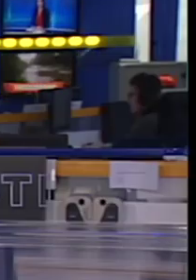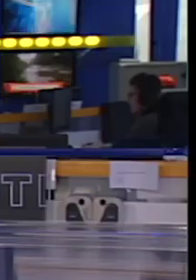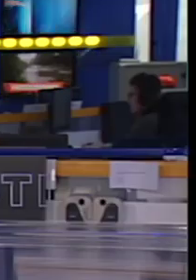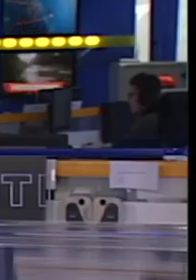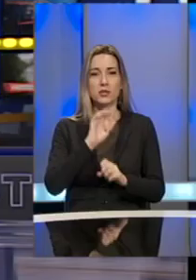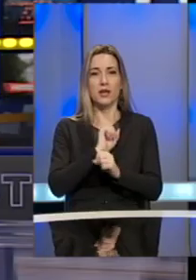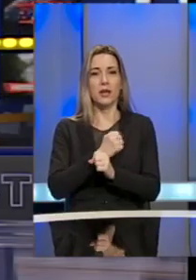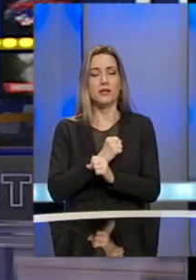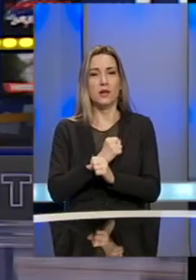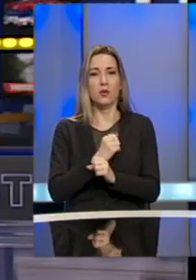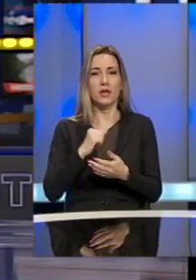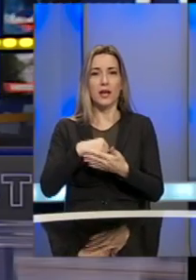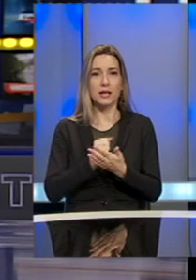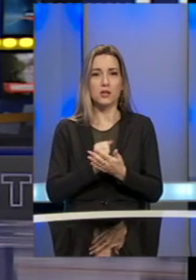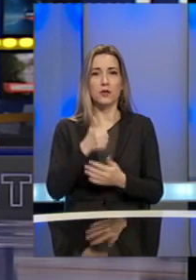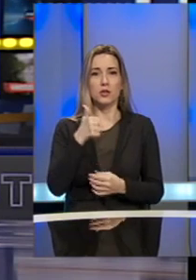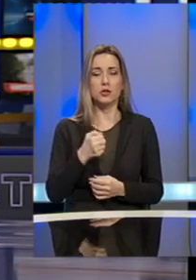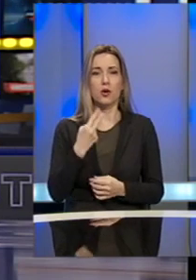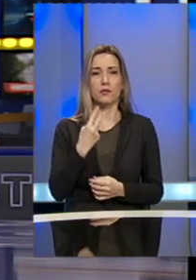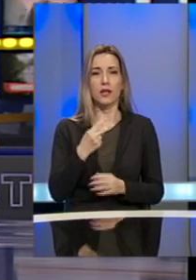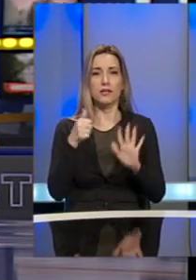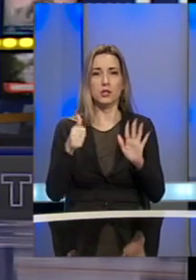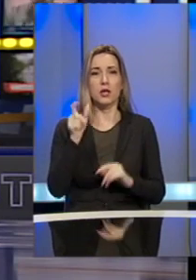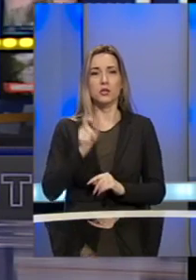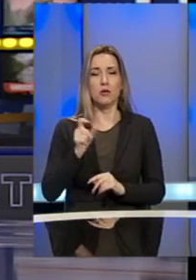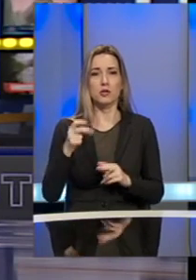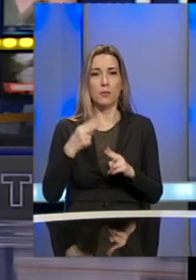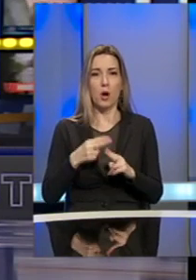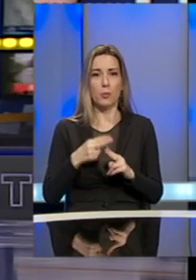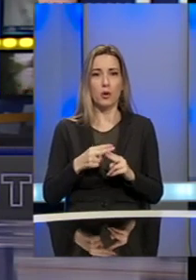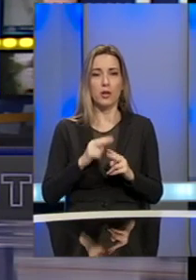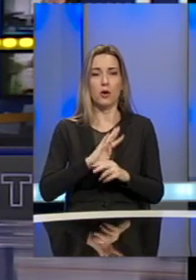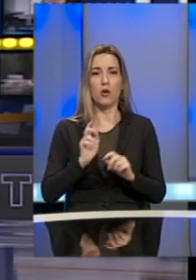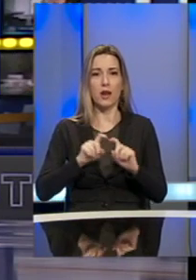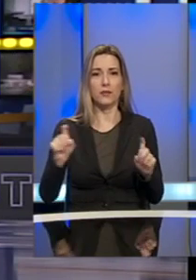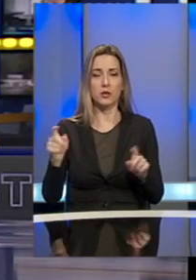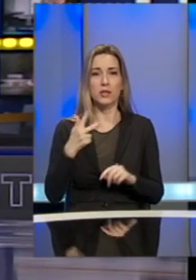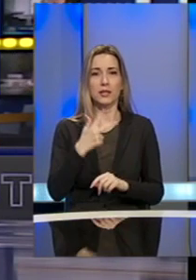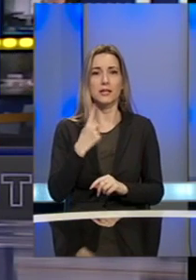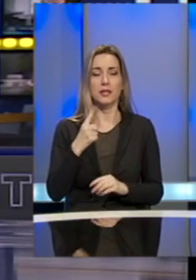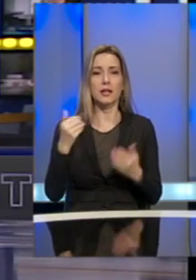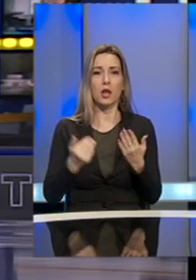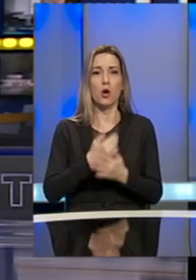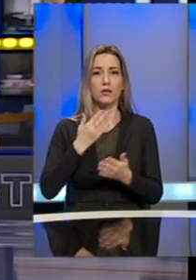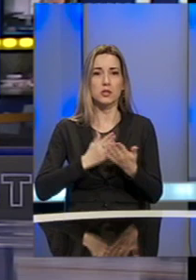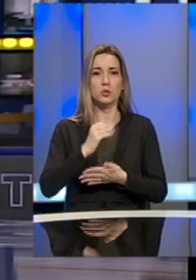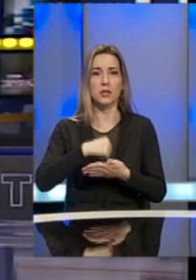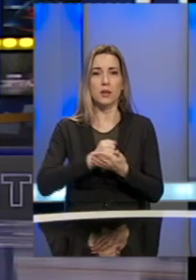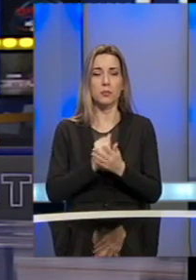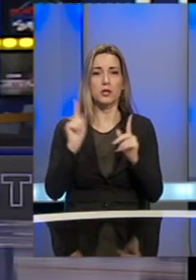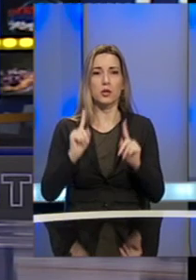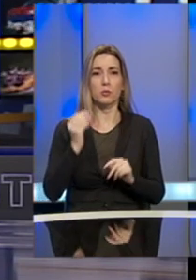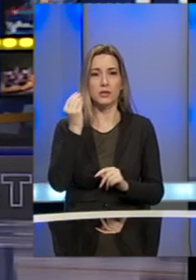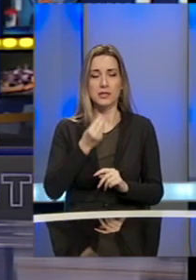U Bosni i Hercegovini registrovano je 126 osoba oboljelih od koronavirusa. 31 novi slučaj zabilježen je u